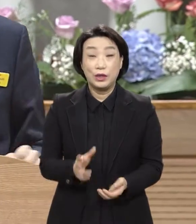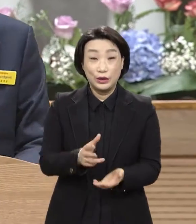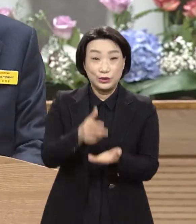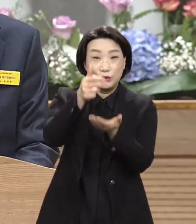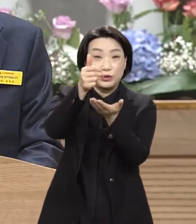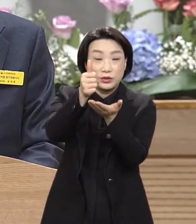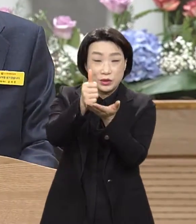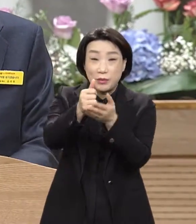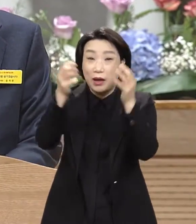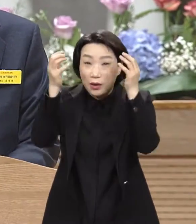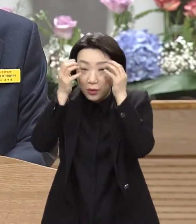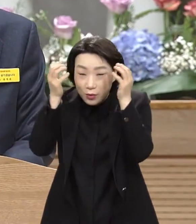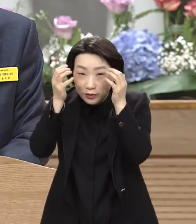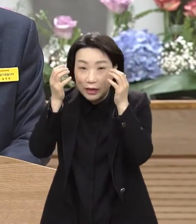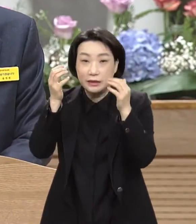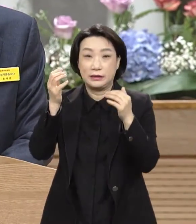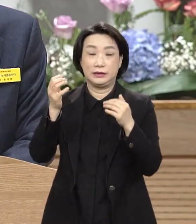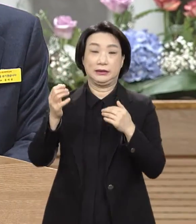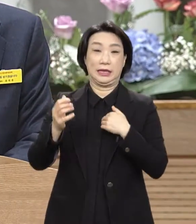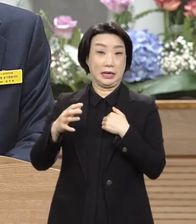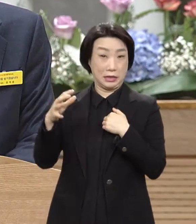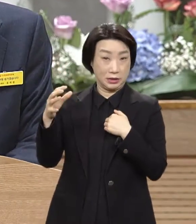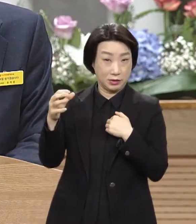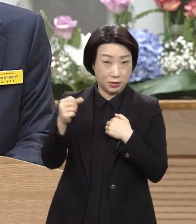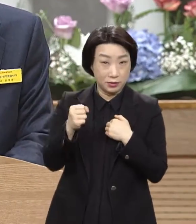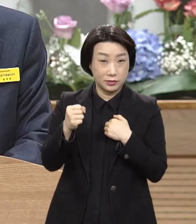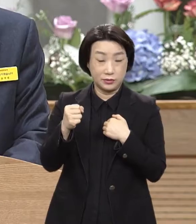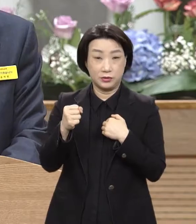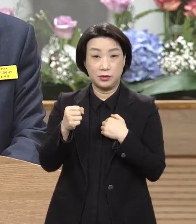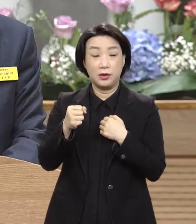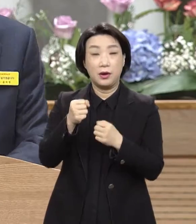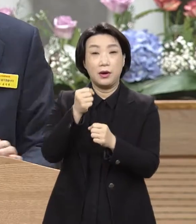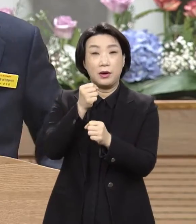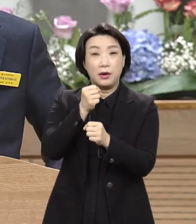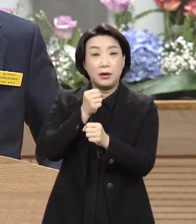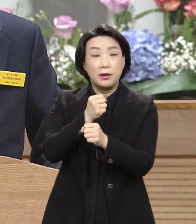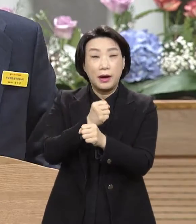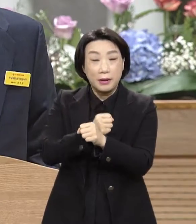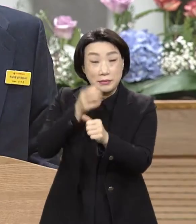주님의 고난을 내 것으로 하라.